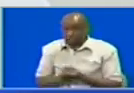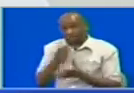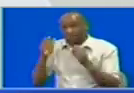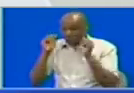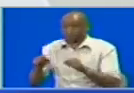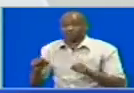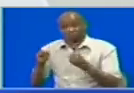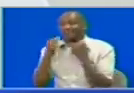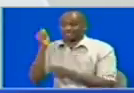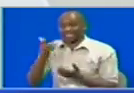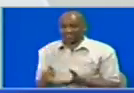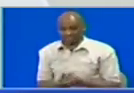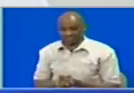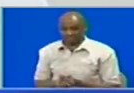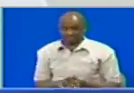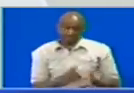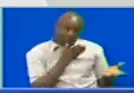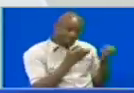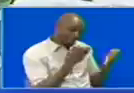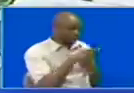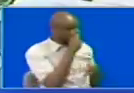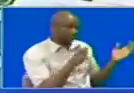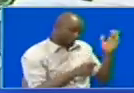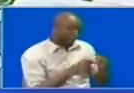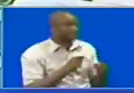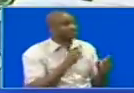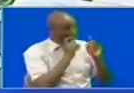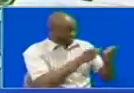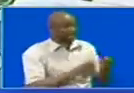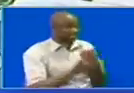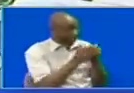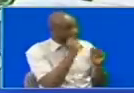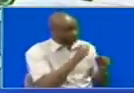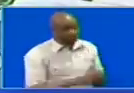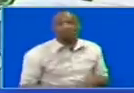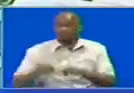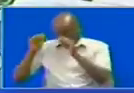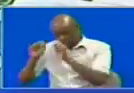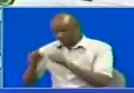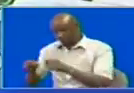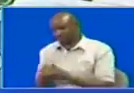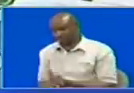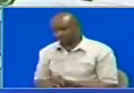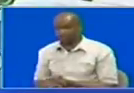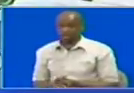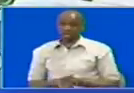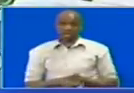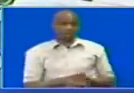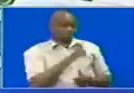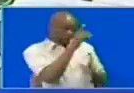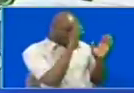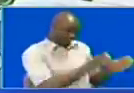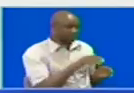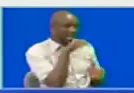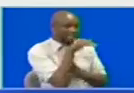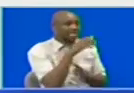Kenya. Naam. Inawezekana kurudi huko na kukuza talanta kwa katika shule za upili. Inawezekana. Naam. Kuna mtazamaji ambaye ameuliza swali, kati